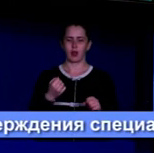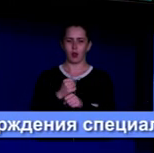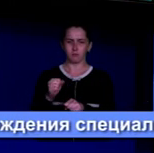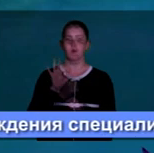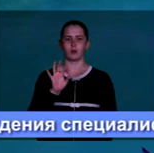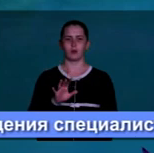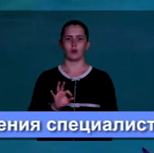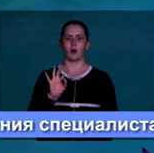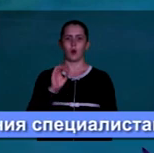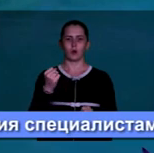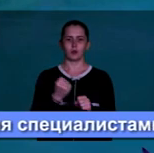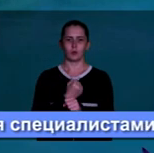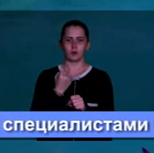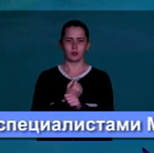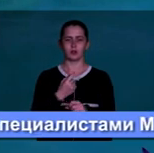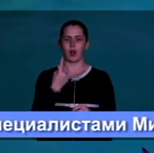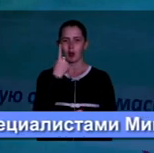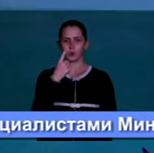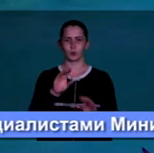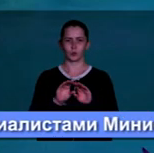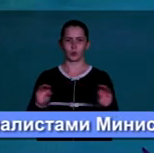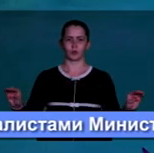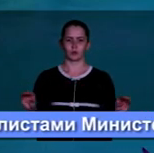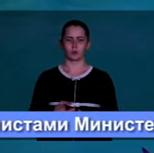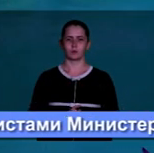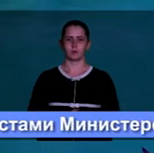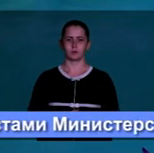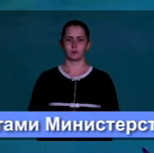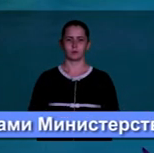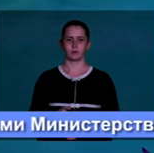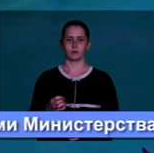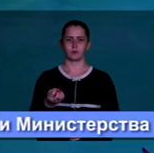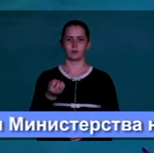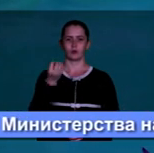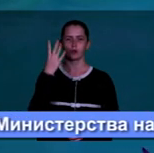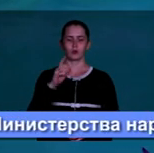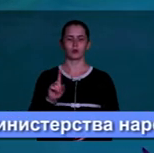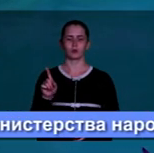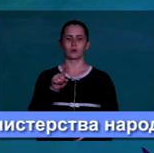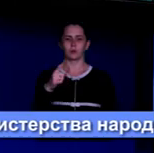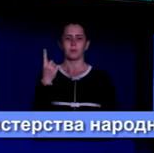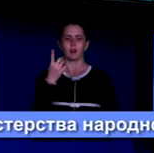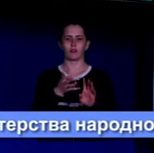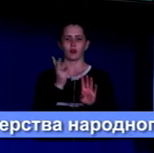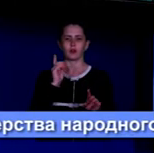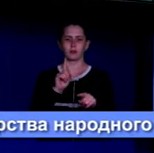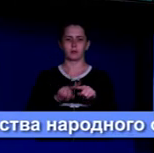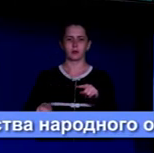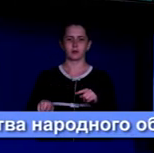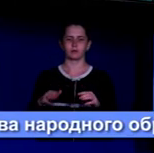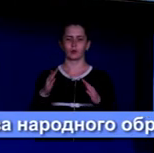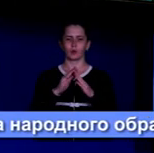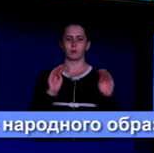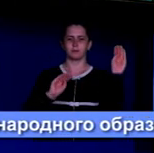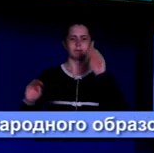обработки он смог изготовить одну доску. Что в первую очередь смастерил Робинзон Крузо для обустройства